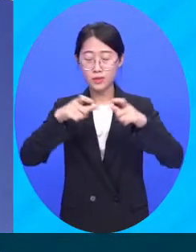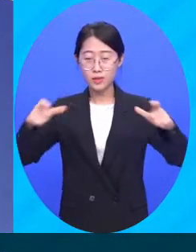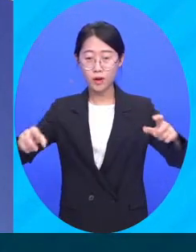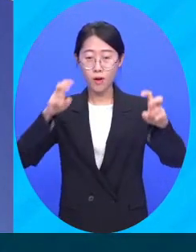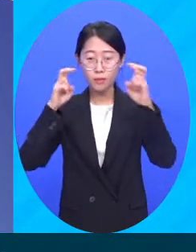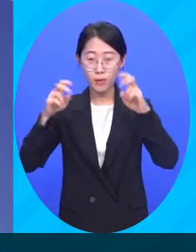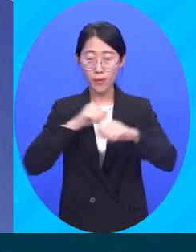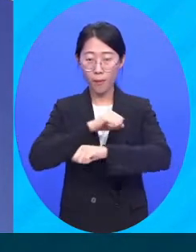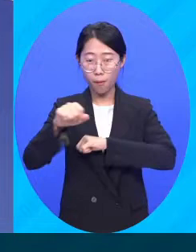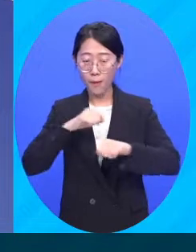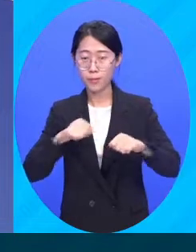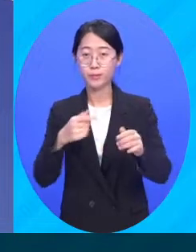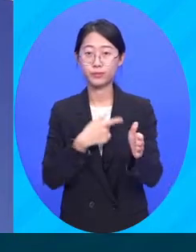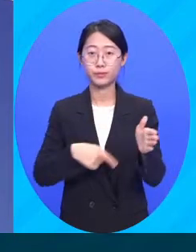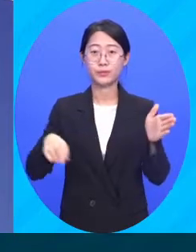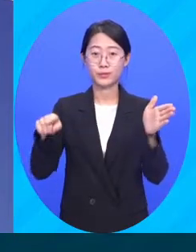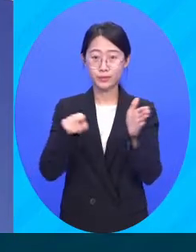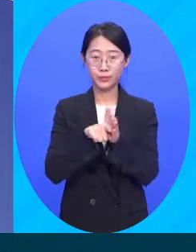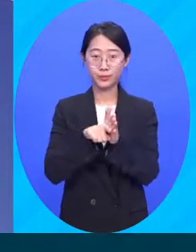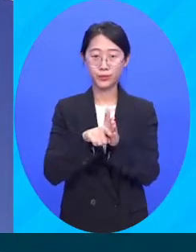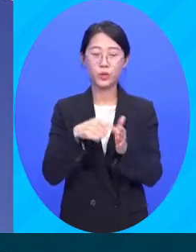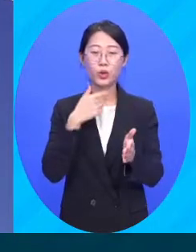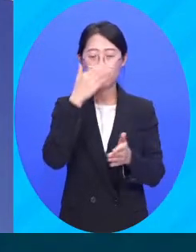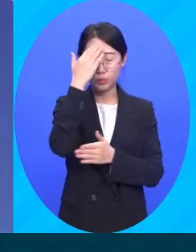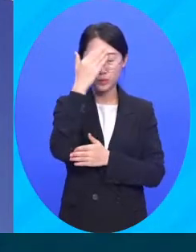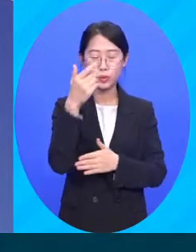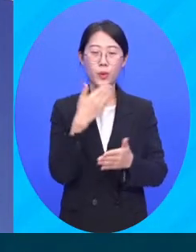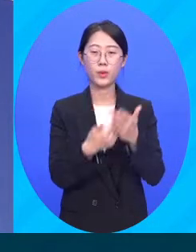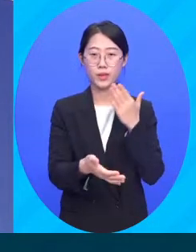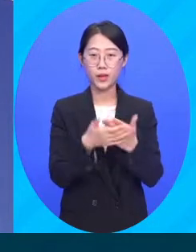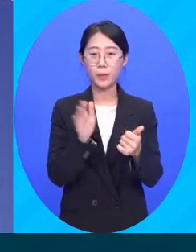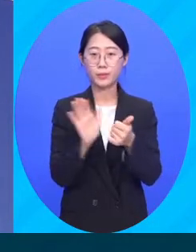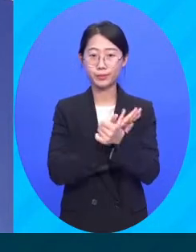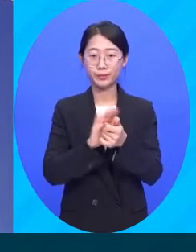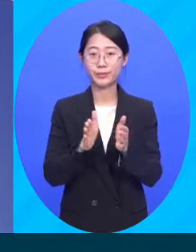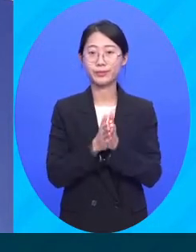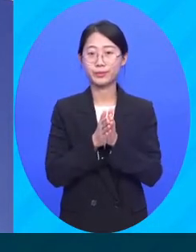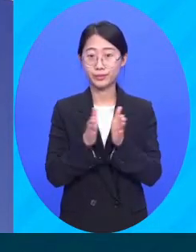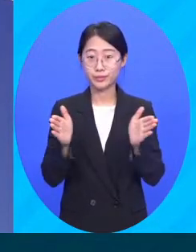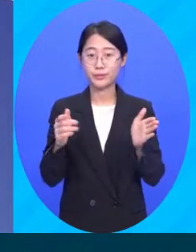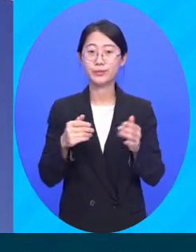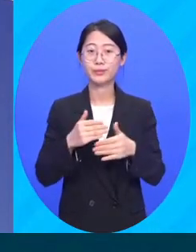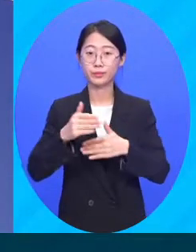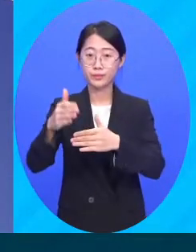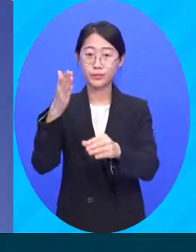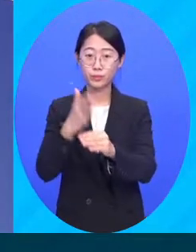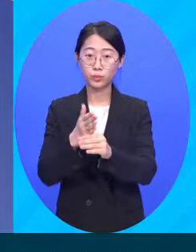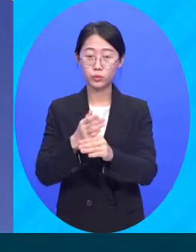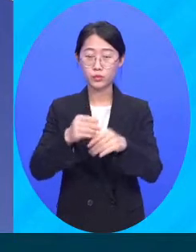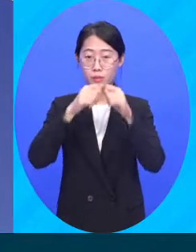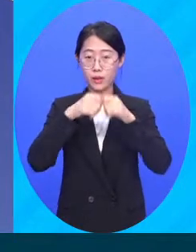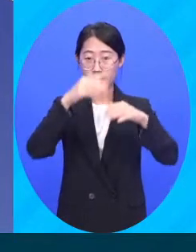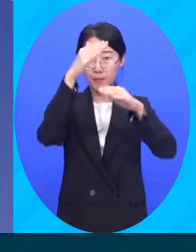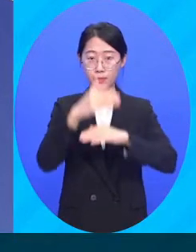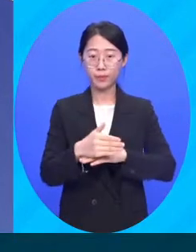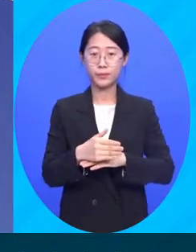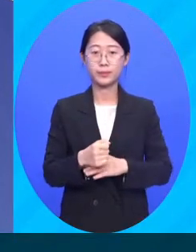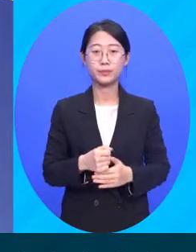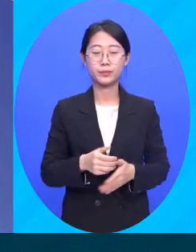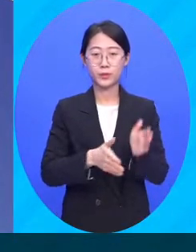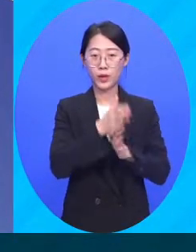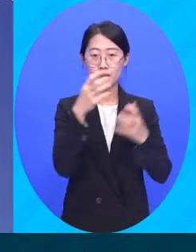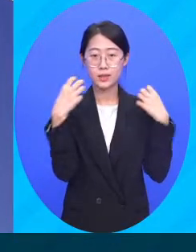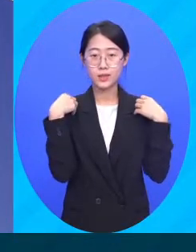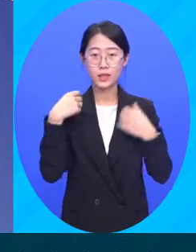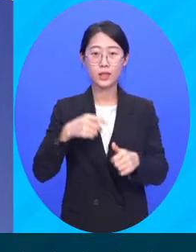천안시에서는 지역기업들의 원활한 기업활동을 위한 지원의 일환으로 무료 채용지원 서비스를 시행하고 있습니다. 자세한 사항은